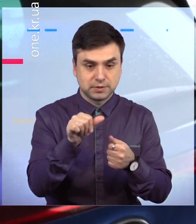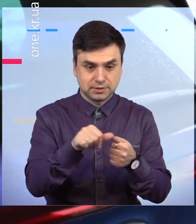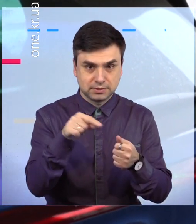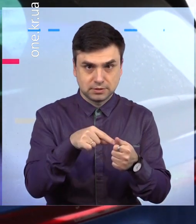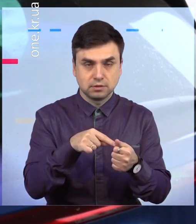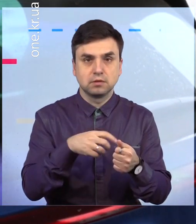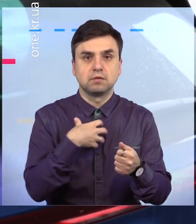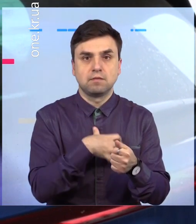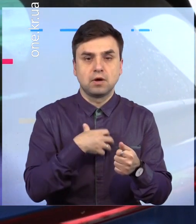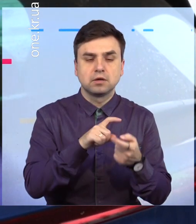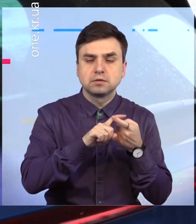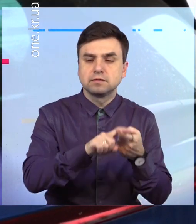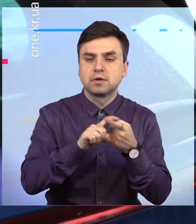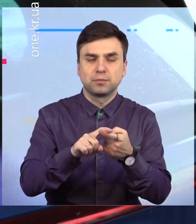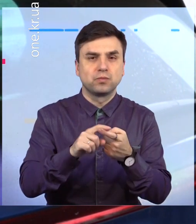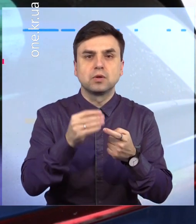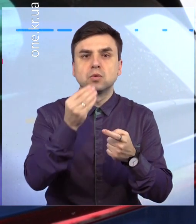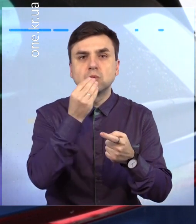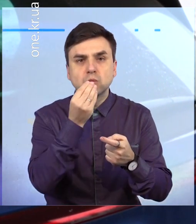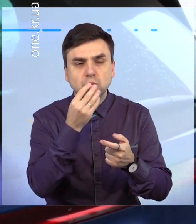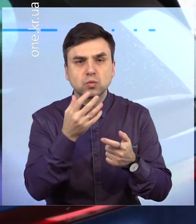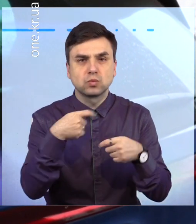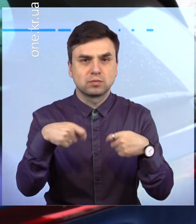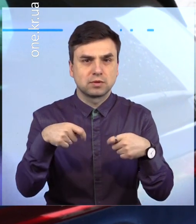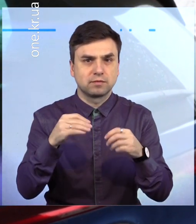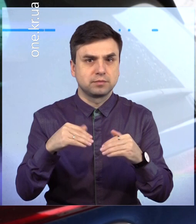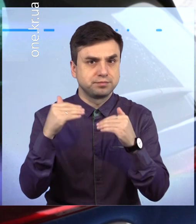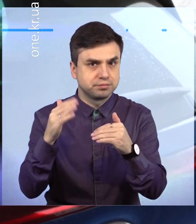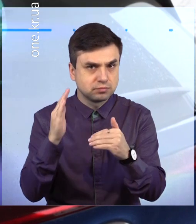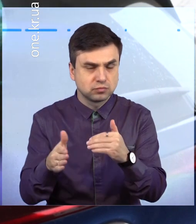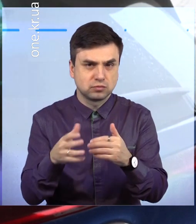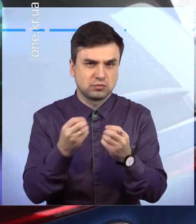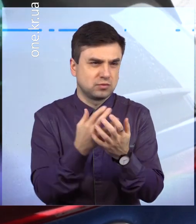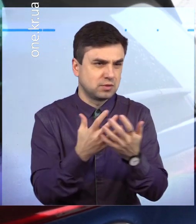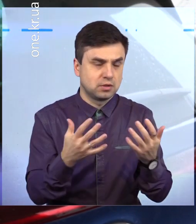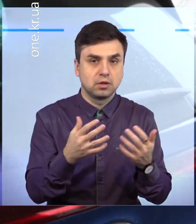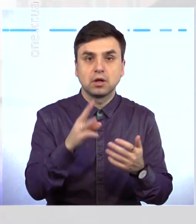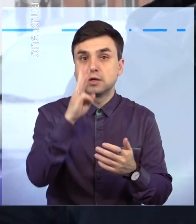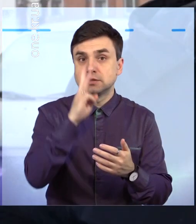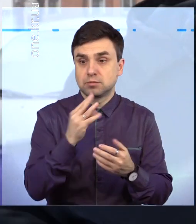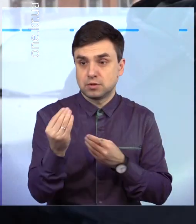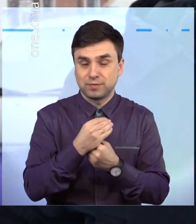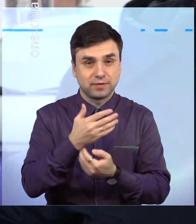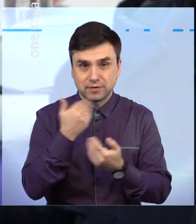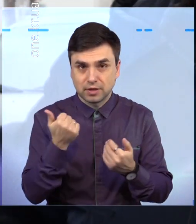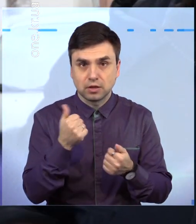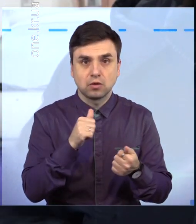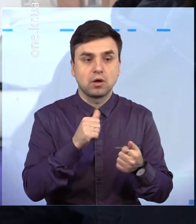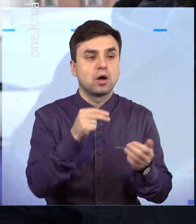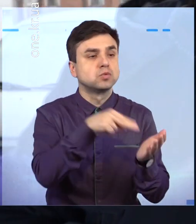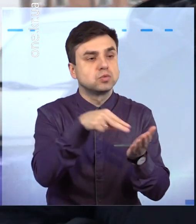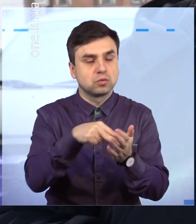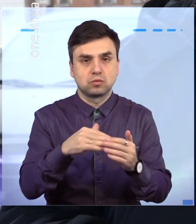составляющая всех цен, поэтому по карману зарплаты не растут, а цена растет. Бензина качество